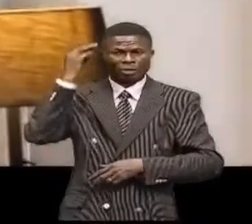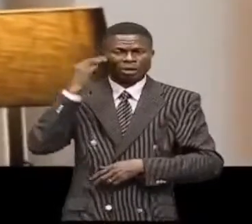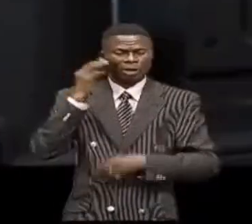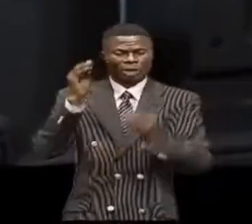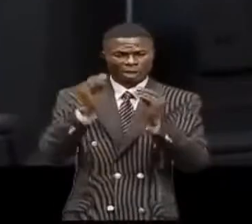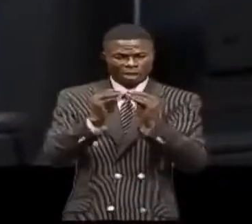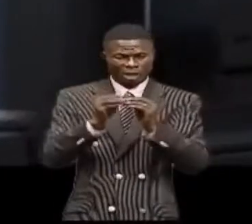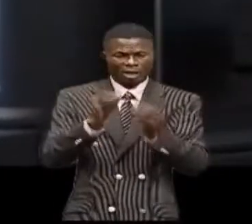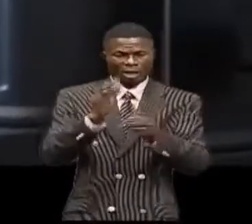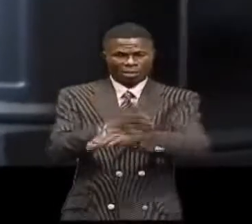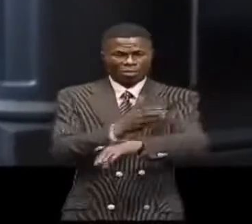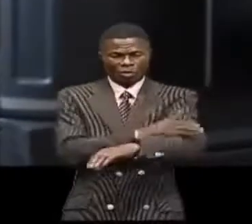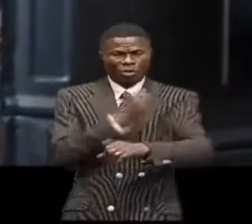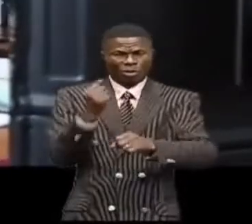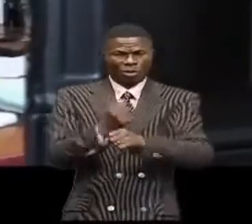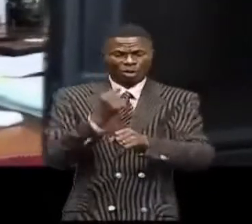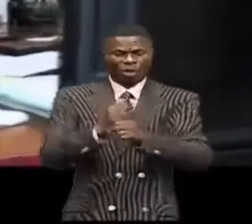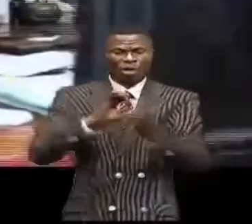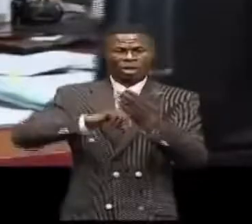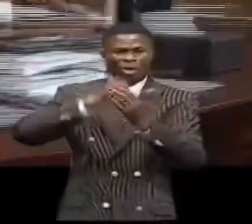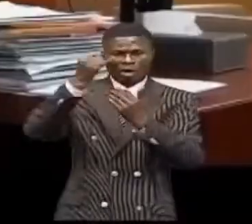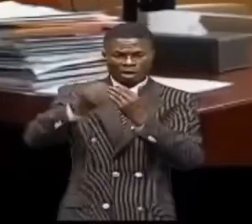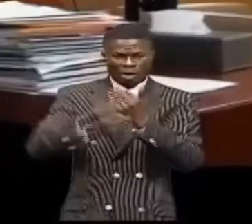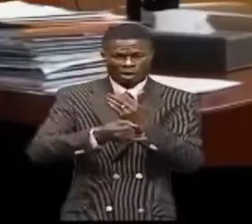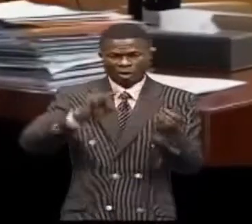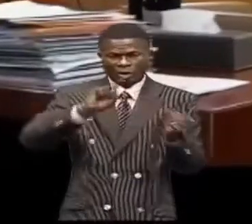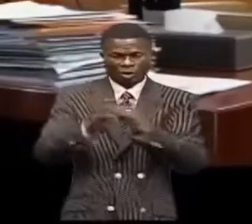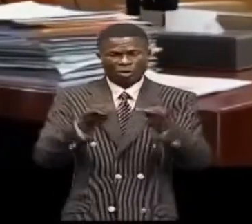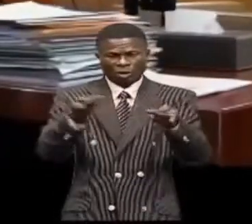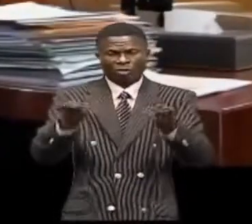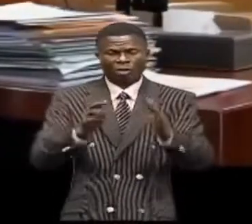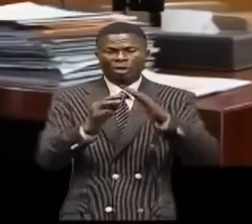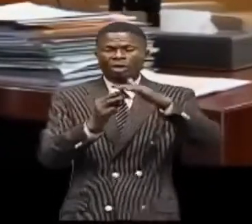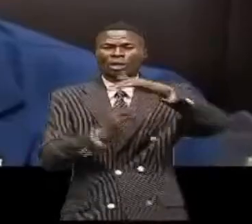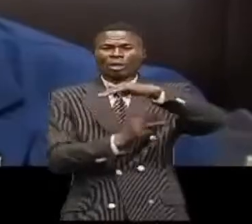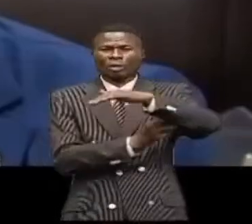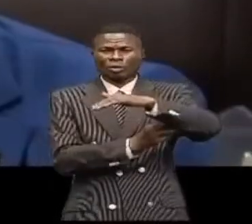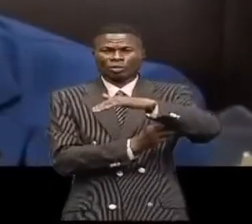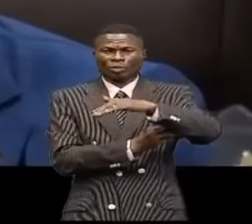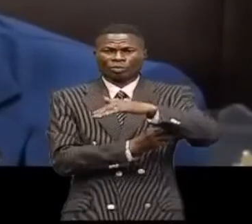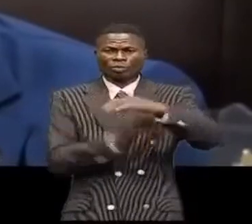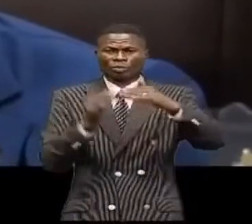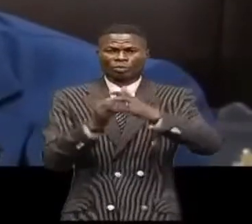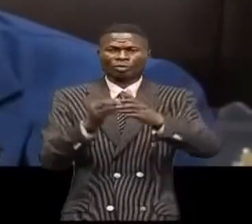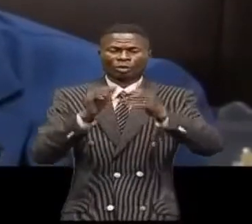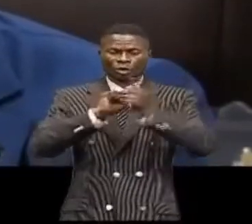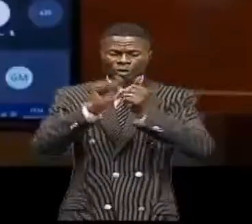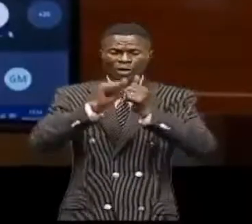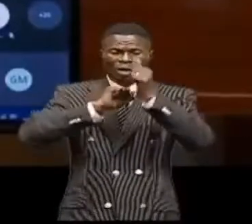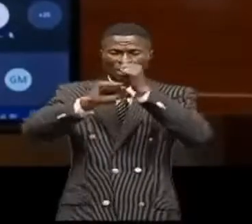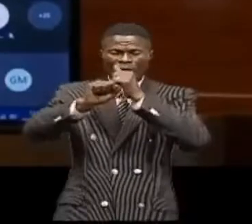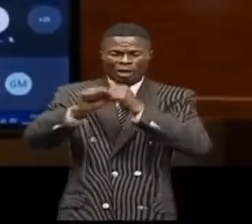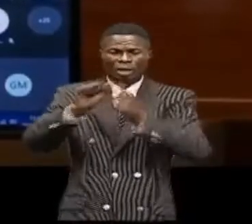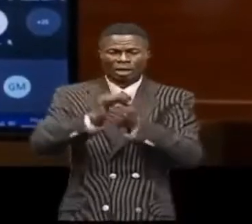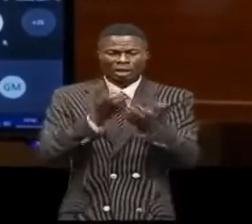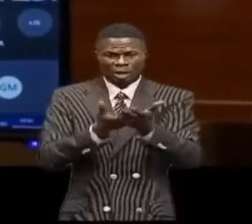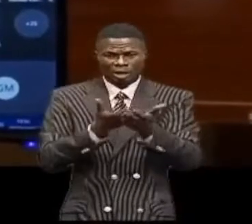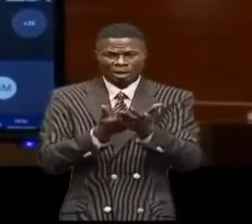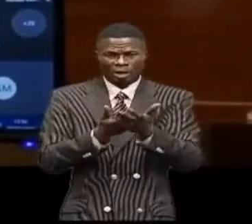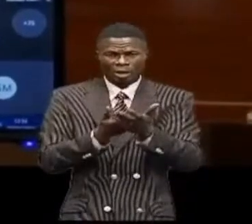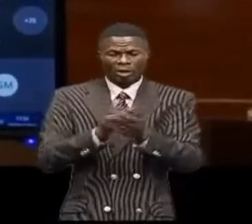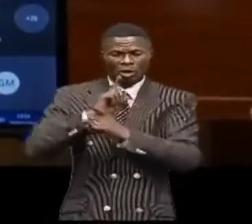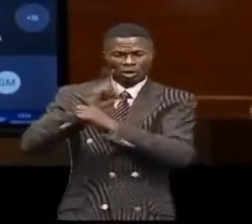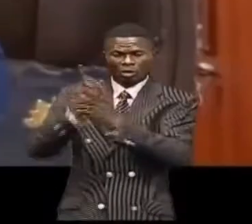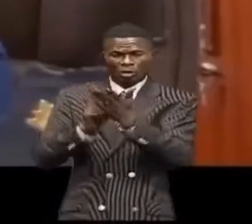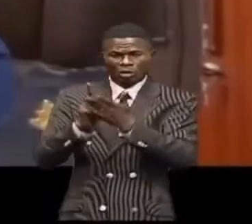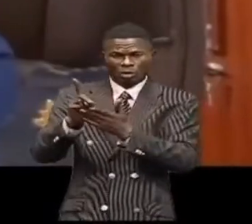sur l'état d'avancement de travaux du projet de relocalisation de Caen. Au regard de la sensibilité de la question et pour préserver les